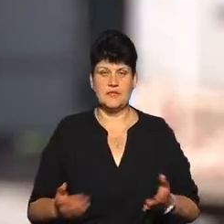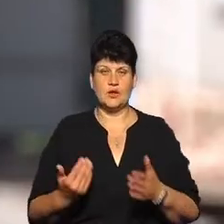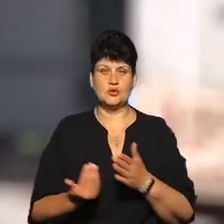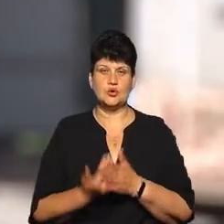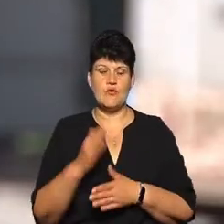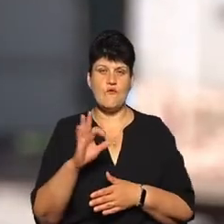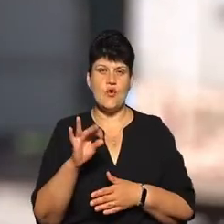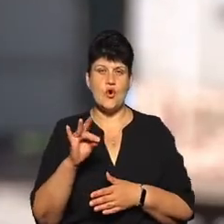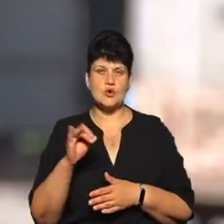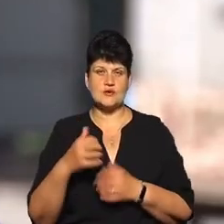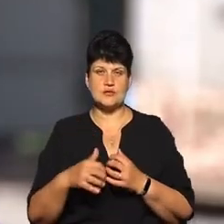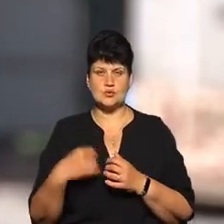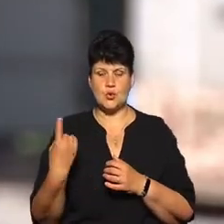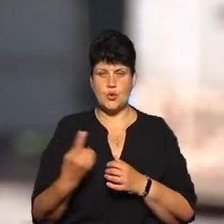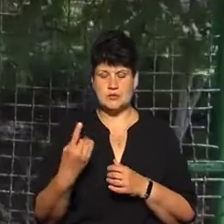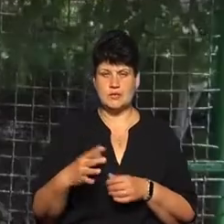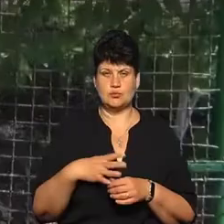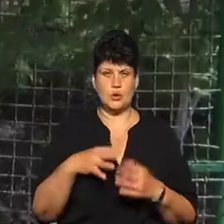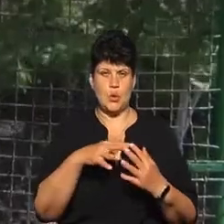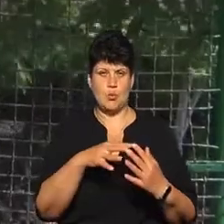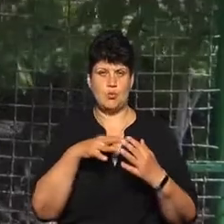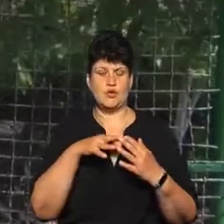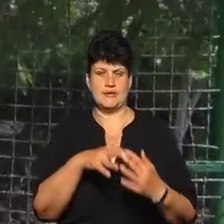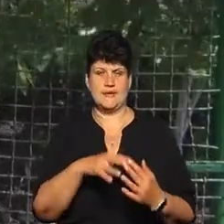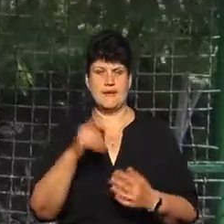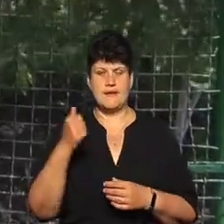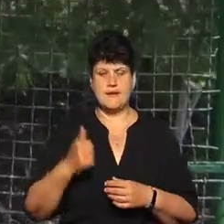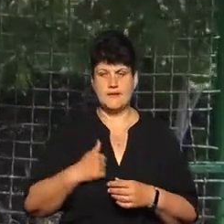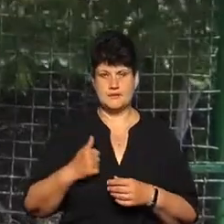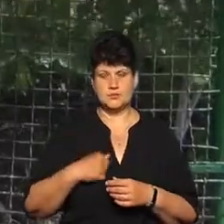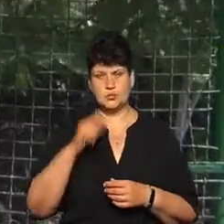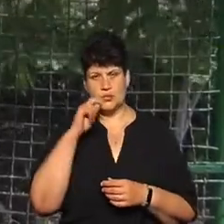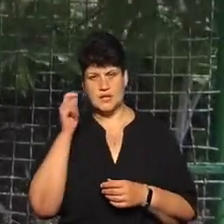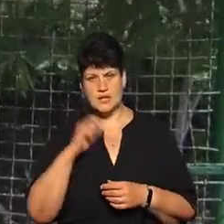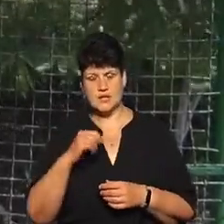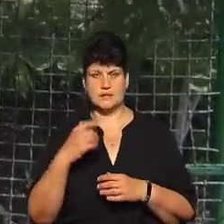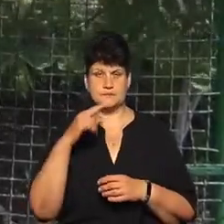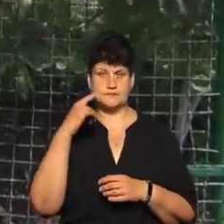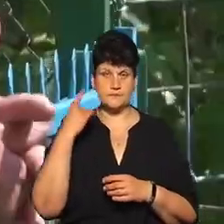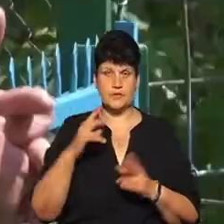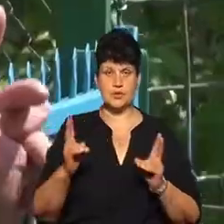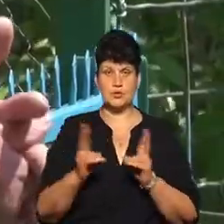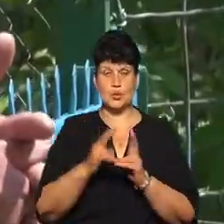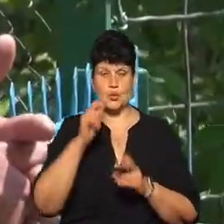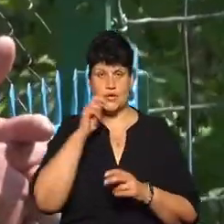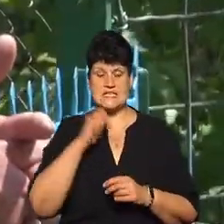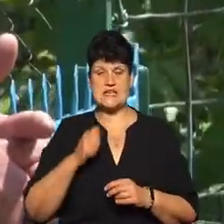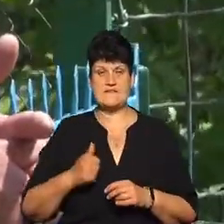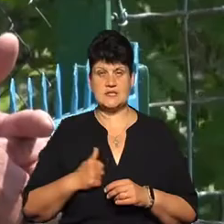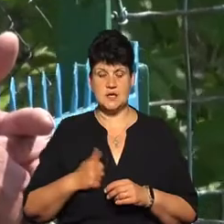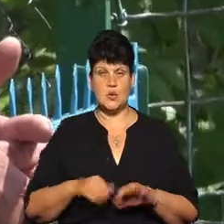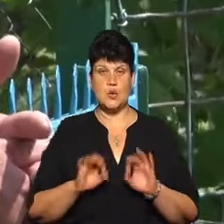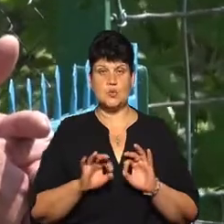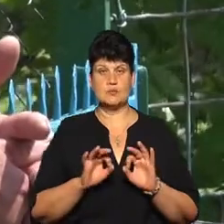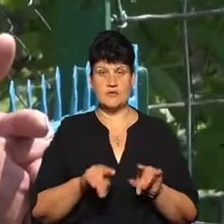Нововоронцовці Херсонської області, де відбувалися бої Збройних сил України та окупантів, Віктор Чайка зустрівся з українськими військовими.